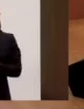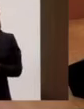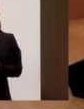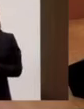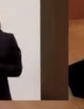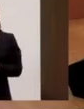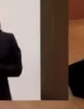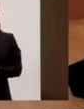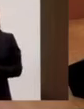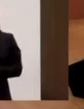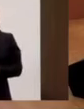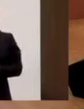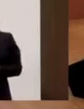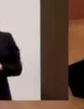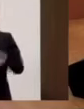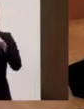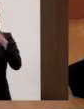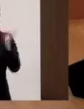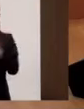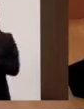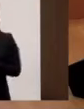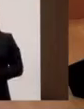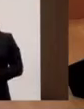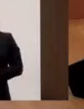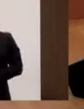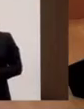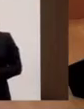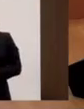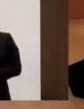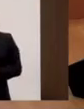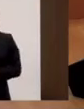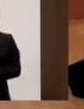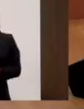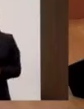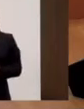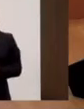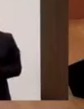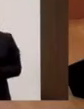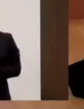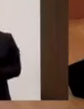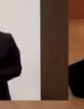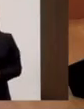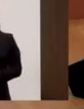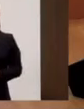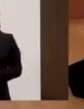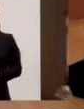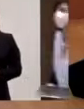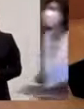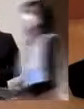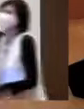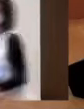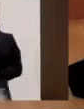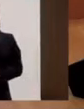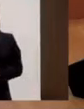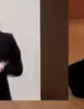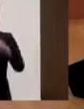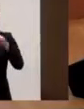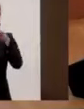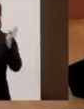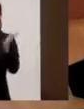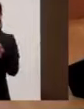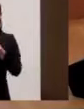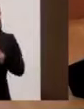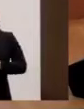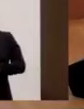direttore generale di Areu Lombardia, Marco Salmo Iraghi, direttore generale vicario Welfare